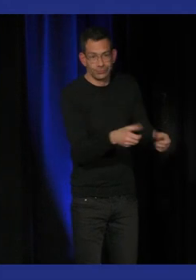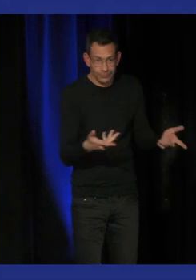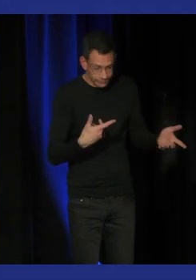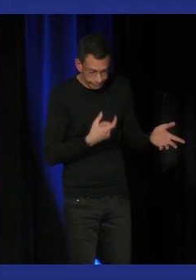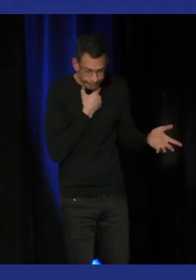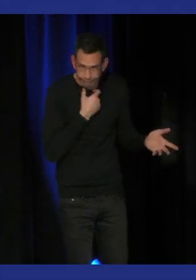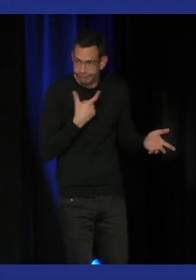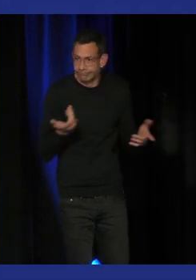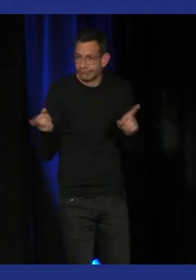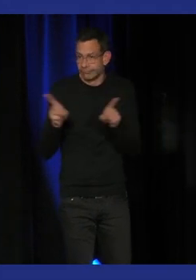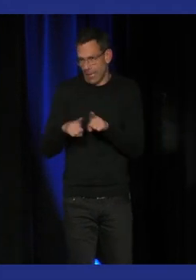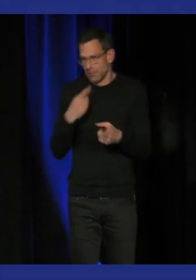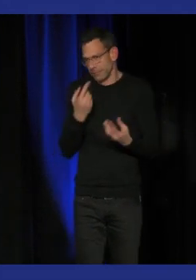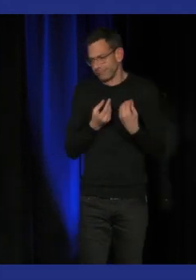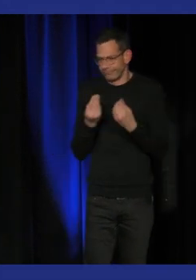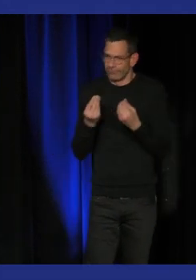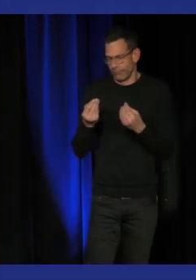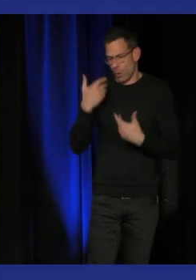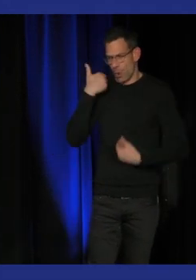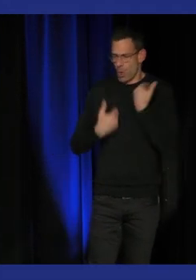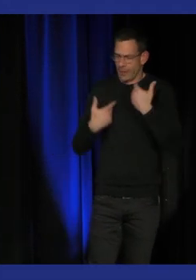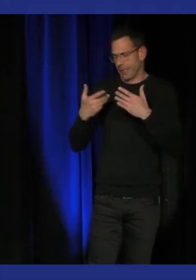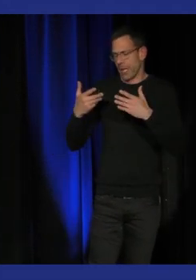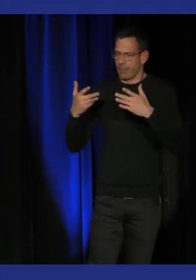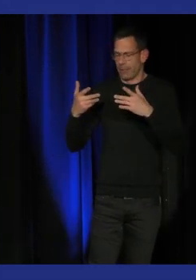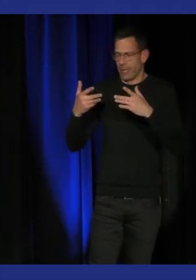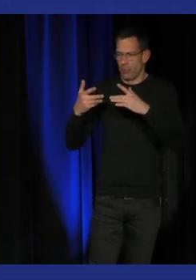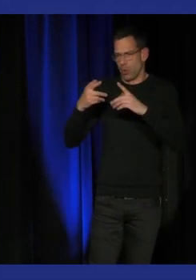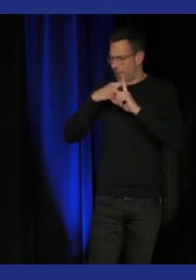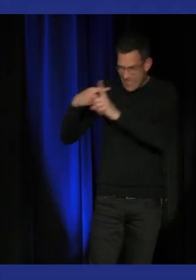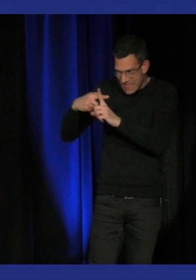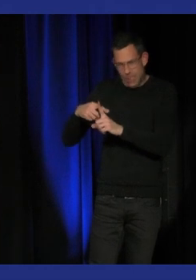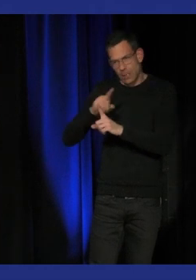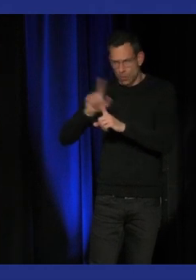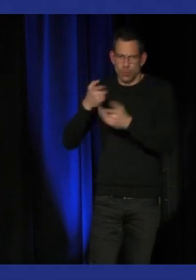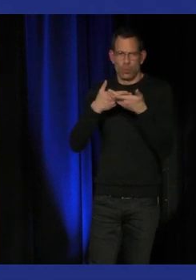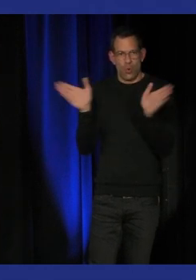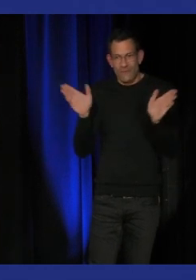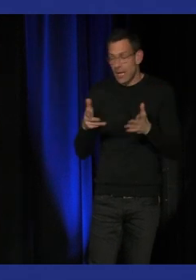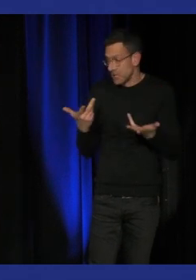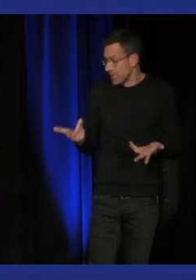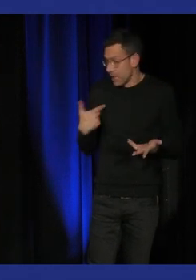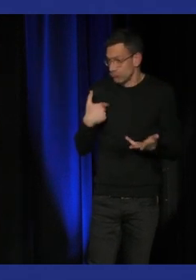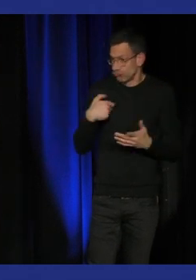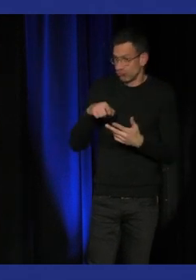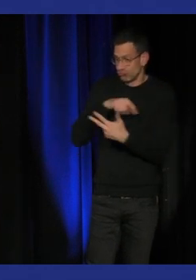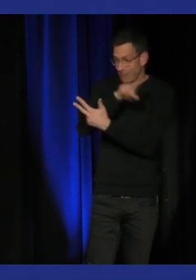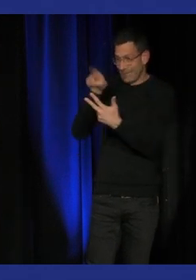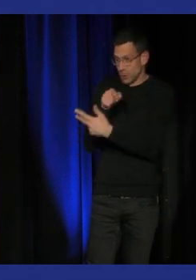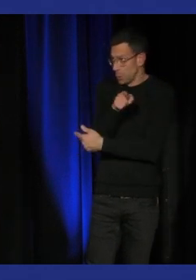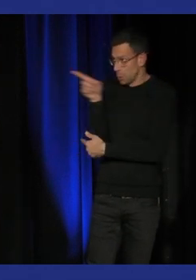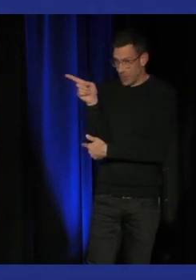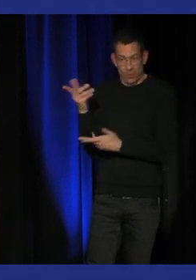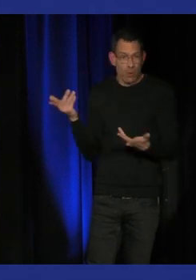à désingulariser le handicap. Mais voilà, c'est une question qu'on aimerait poser à chacun d'entre vous. En quoi, finalement, le